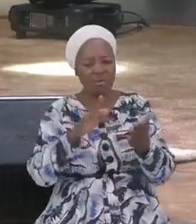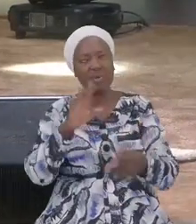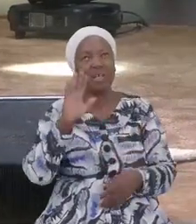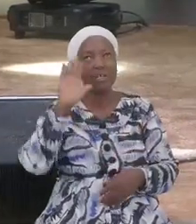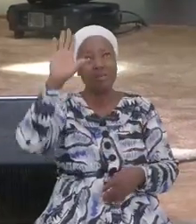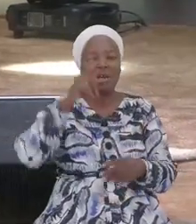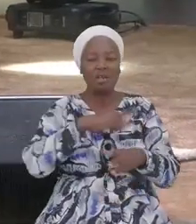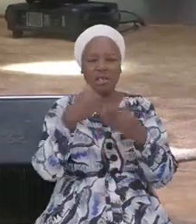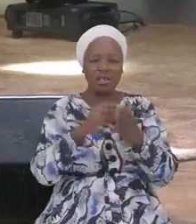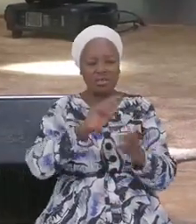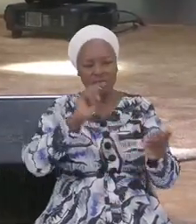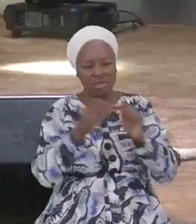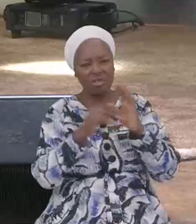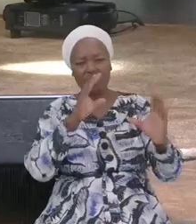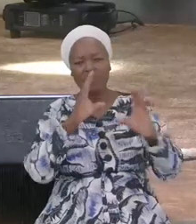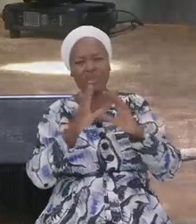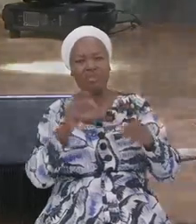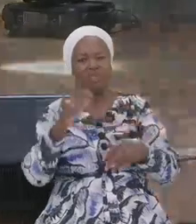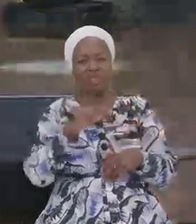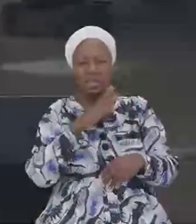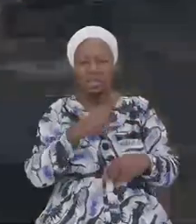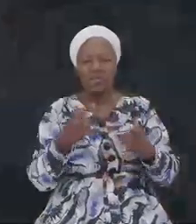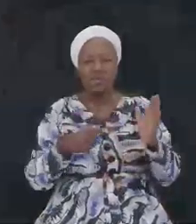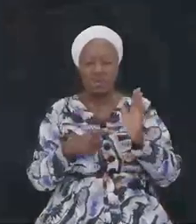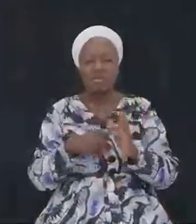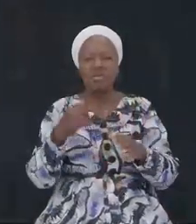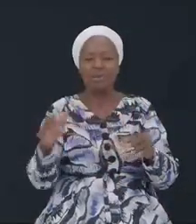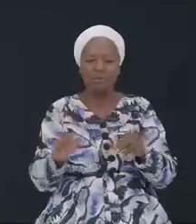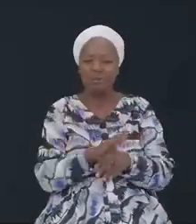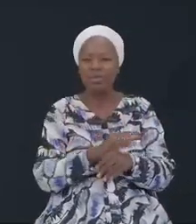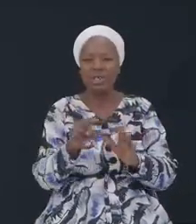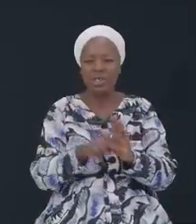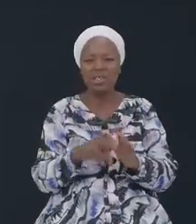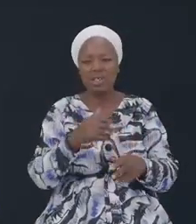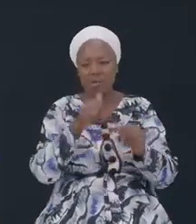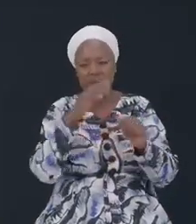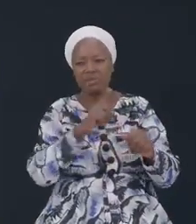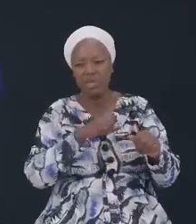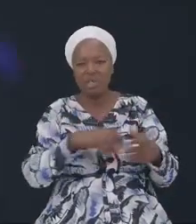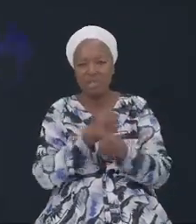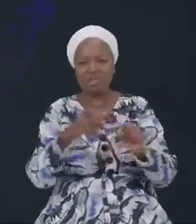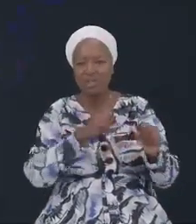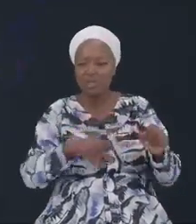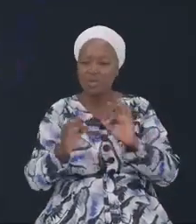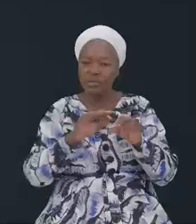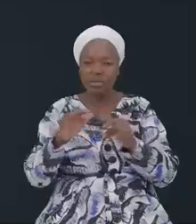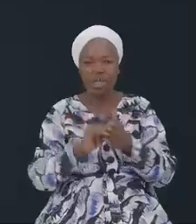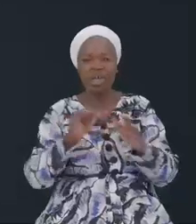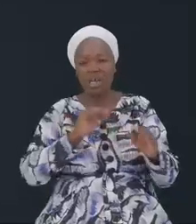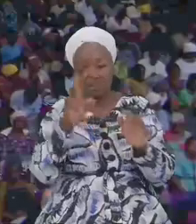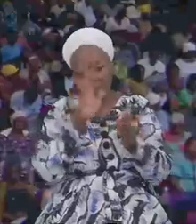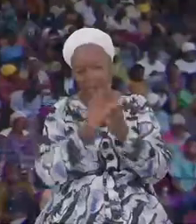arranger, celui qui va arranger sa voix, il va déverser sa bénédiction, sa bonté sur lui. Je crois que cela va commencer par